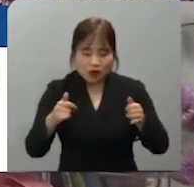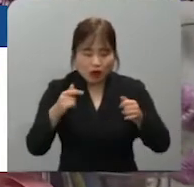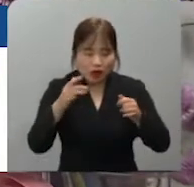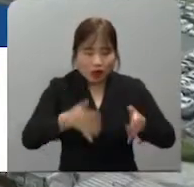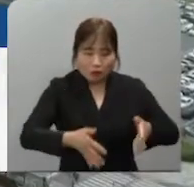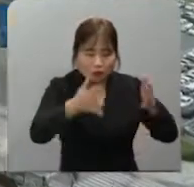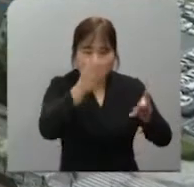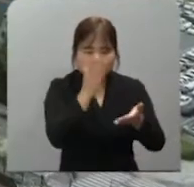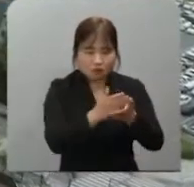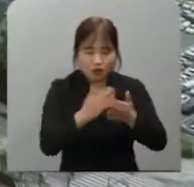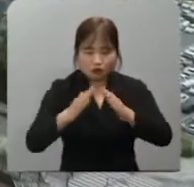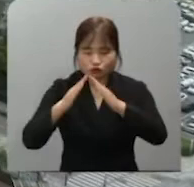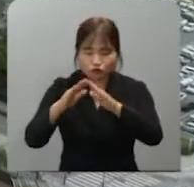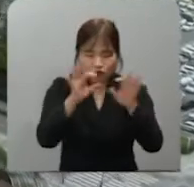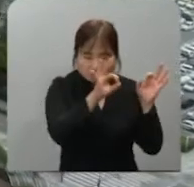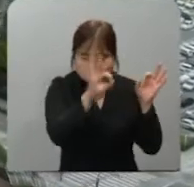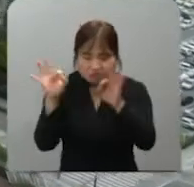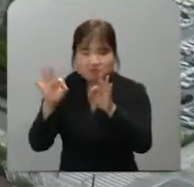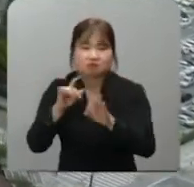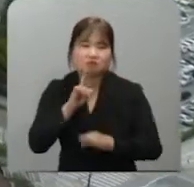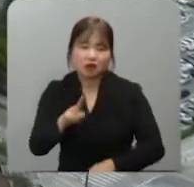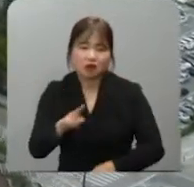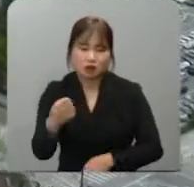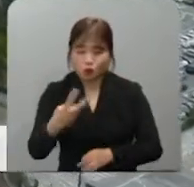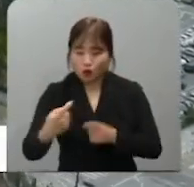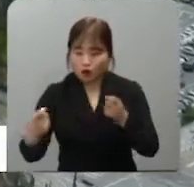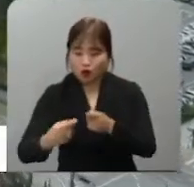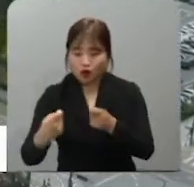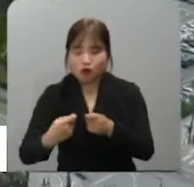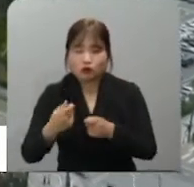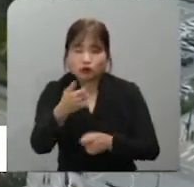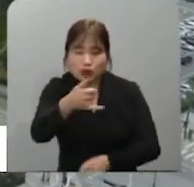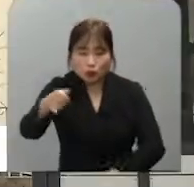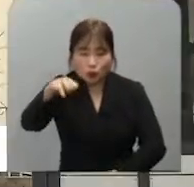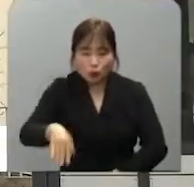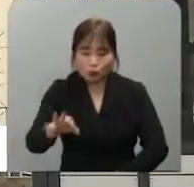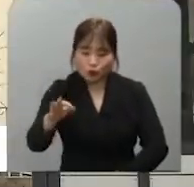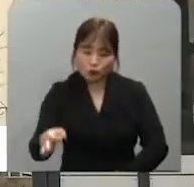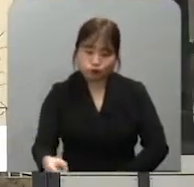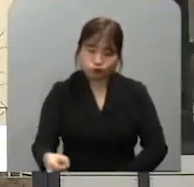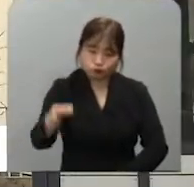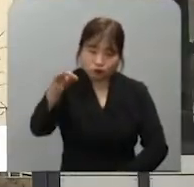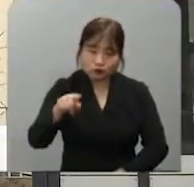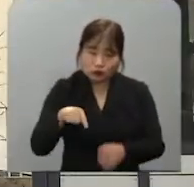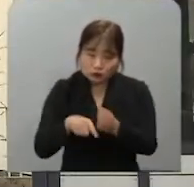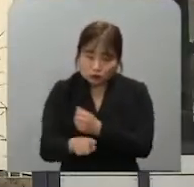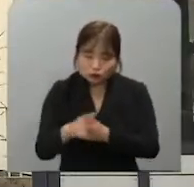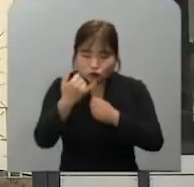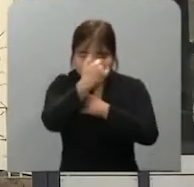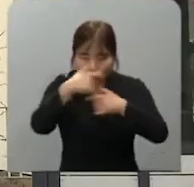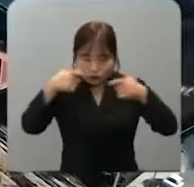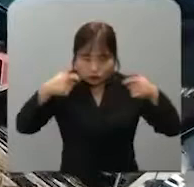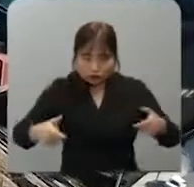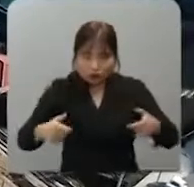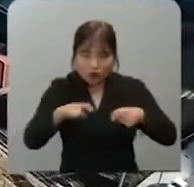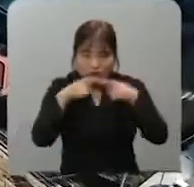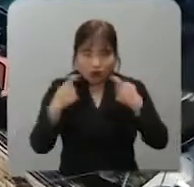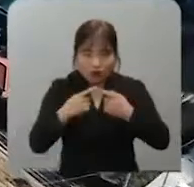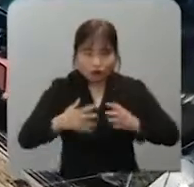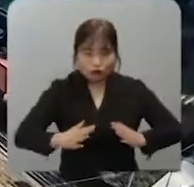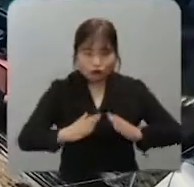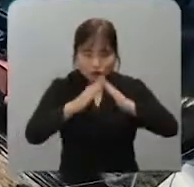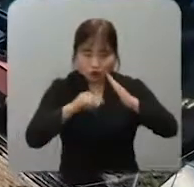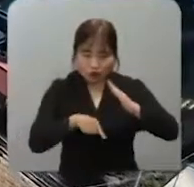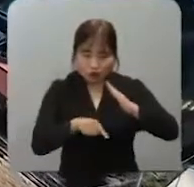있습니다 여기에 인근 세종 지역 부동산 가격이 급등하는 것도 충북지역 단독 주택 시장에 큰 영향을